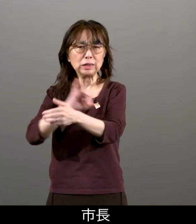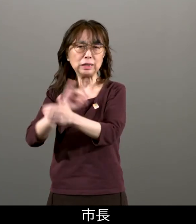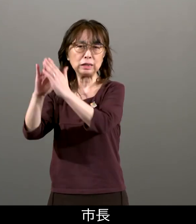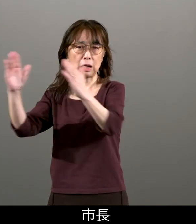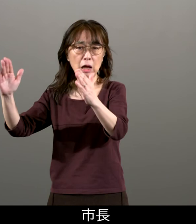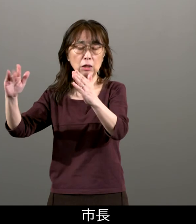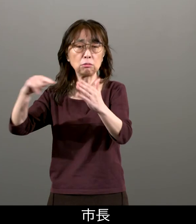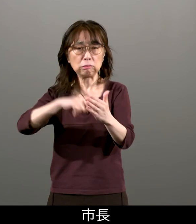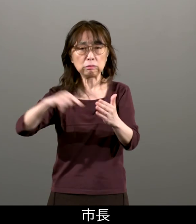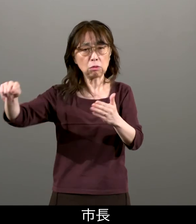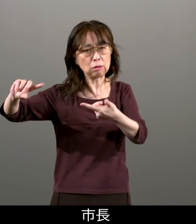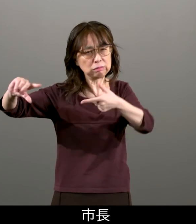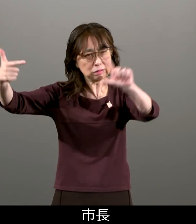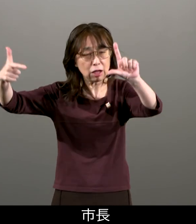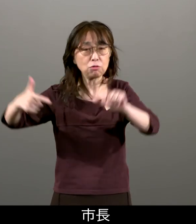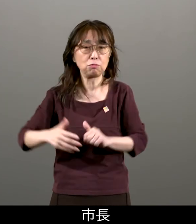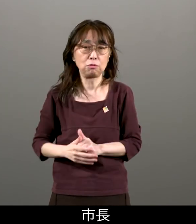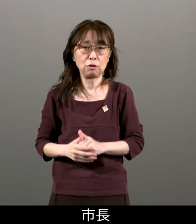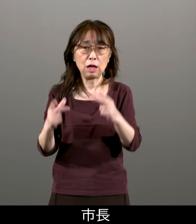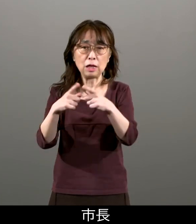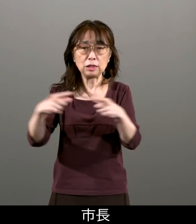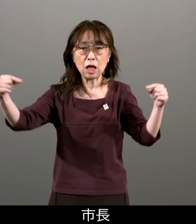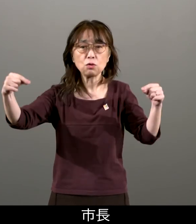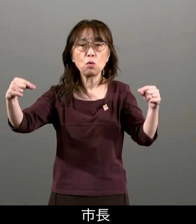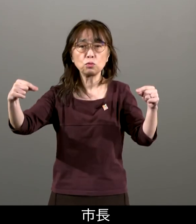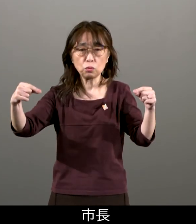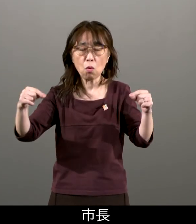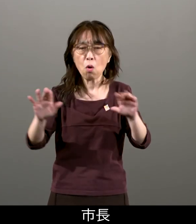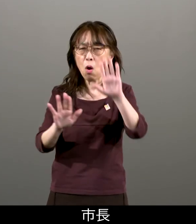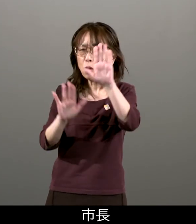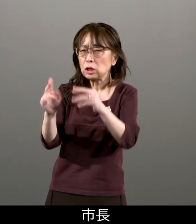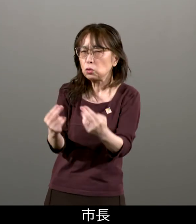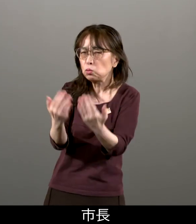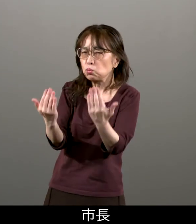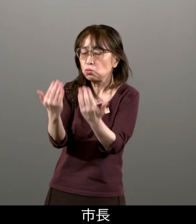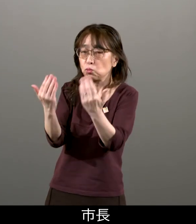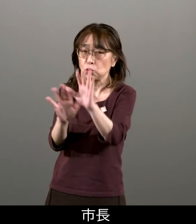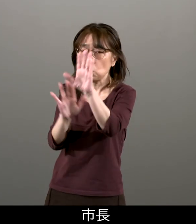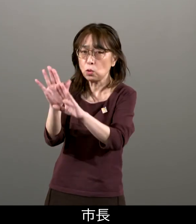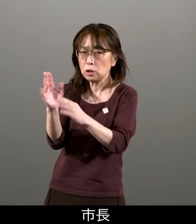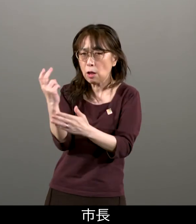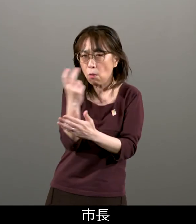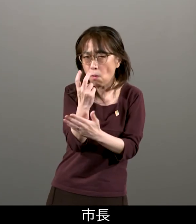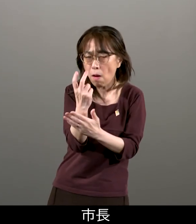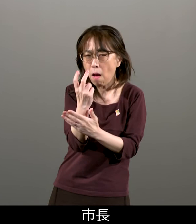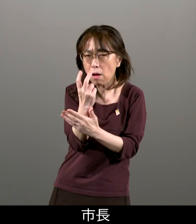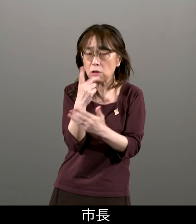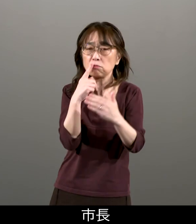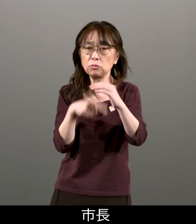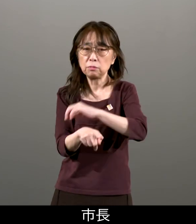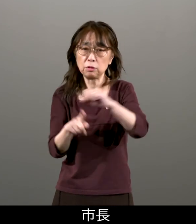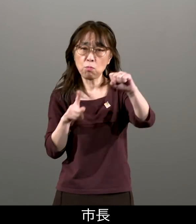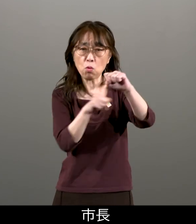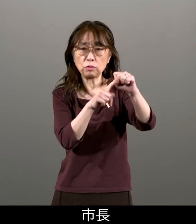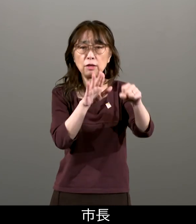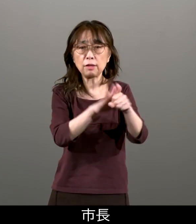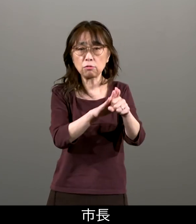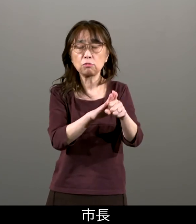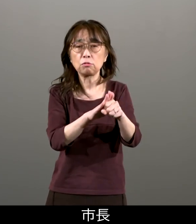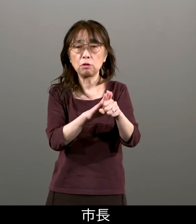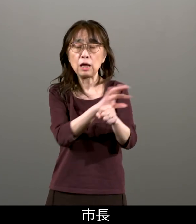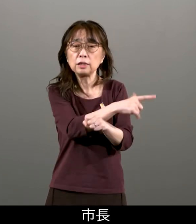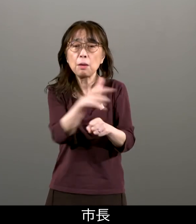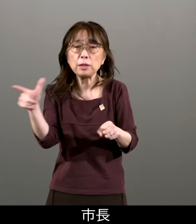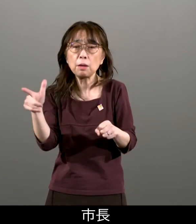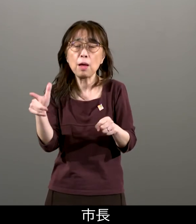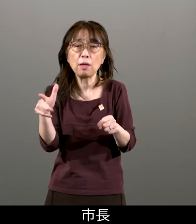く異なりまして、全国的な機運醸成を図るということを目的としております。さまざ